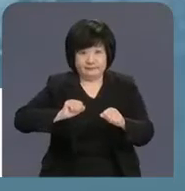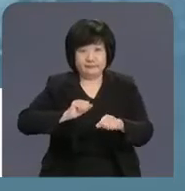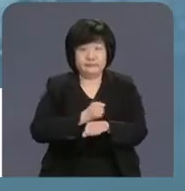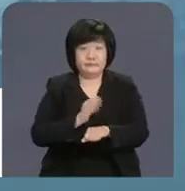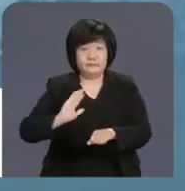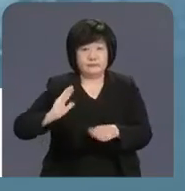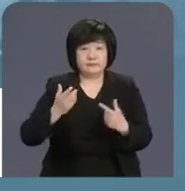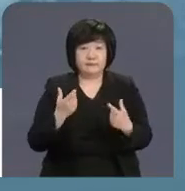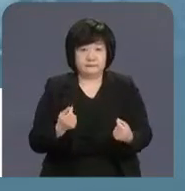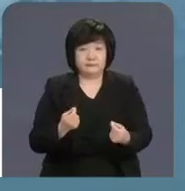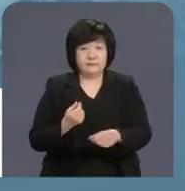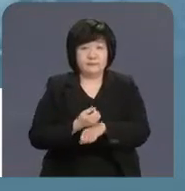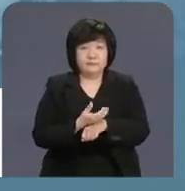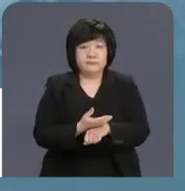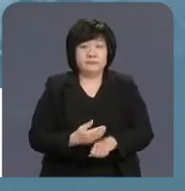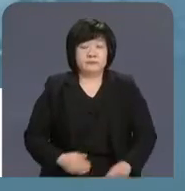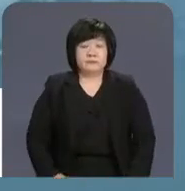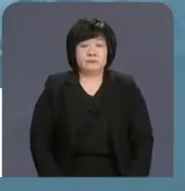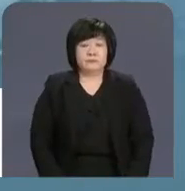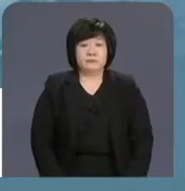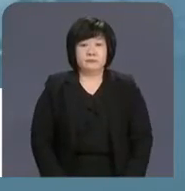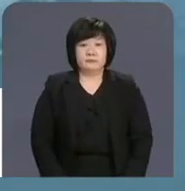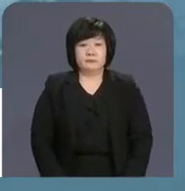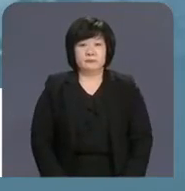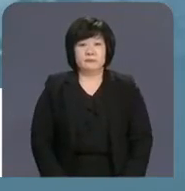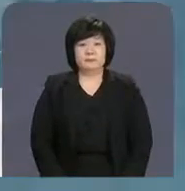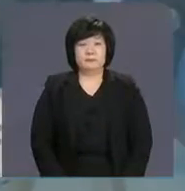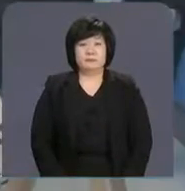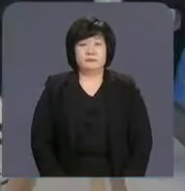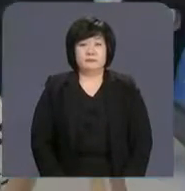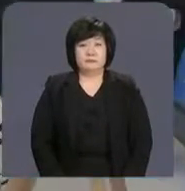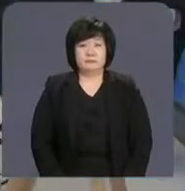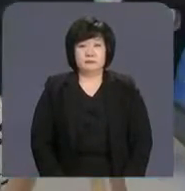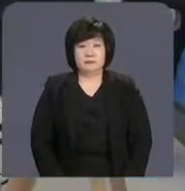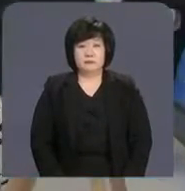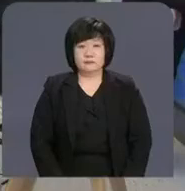있습니다. 정민규 기자가 보도합니다.